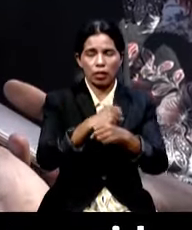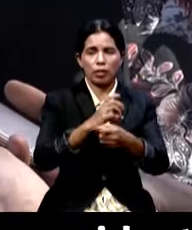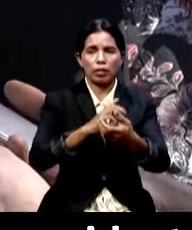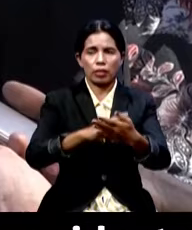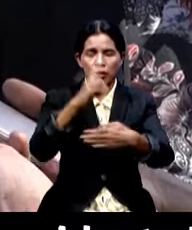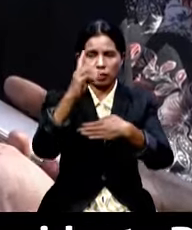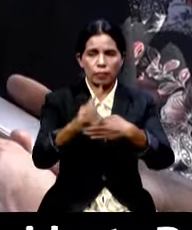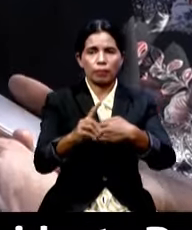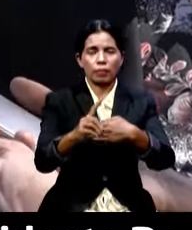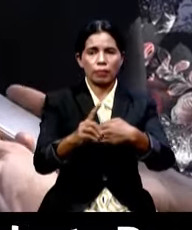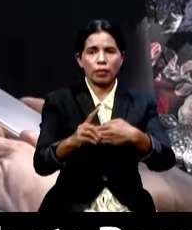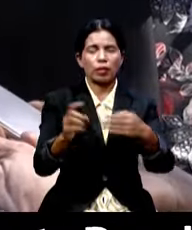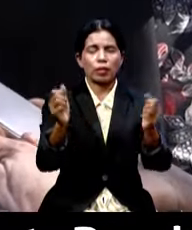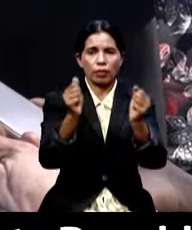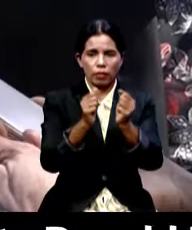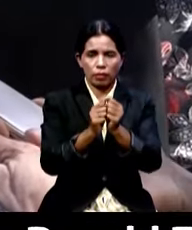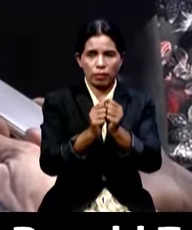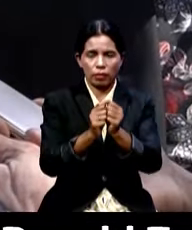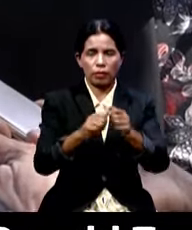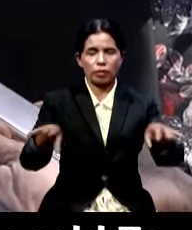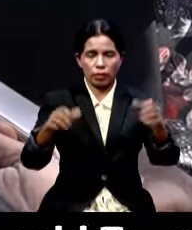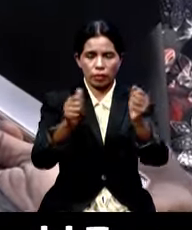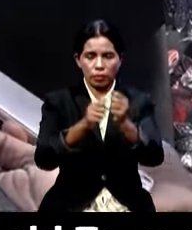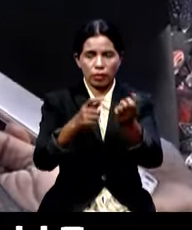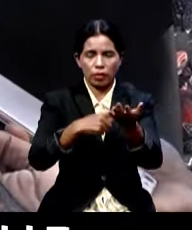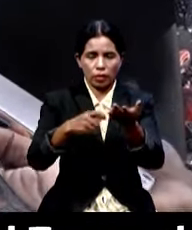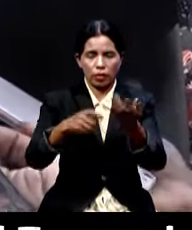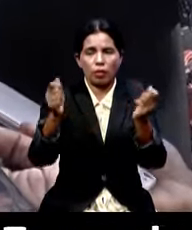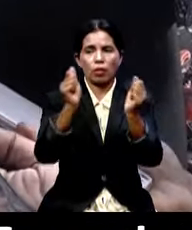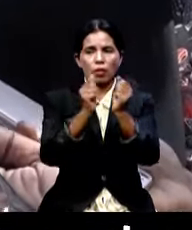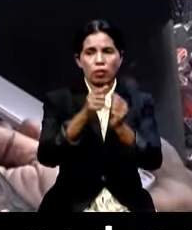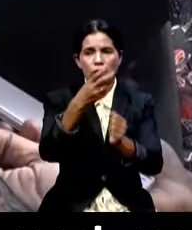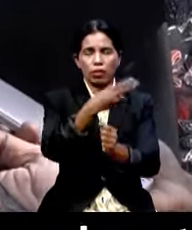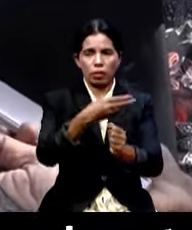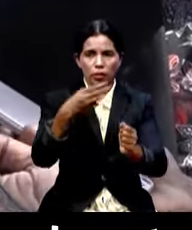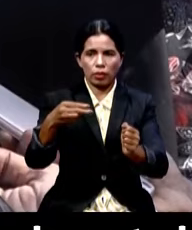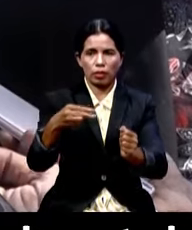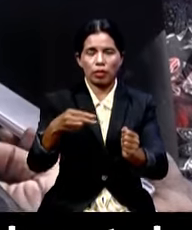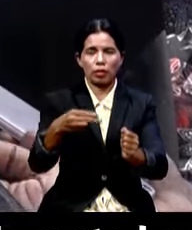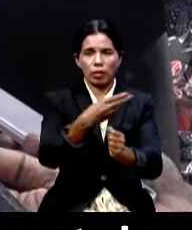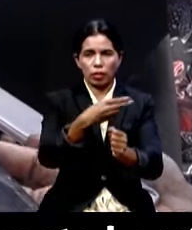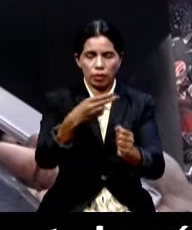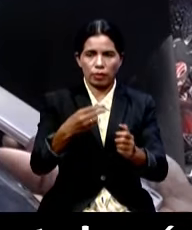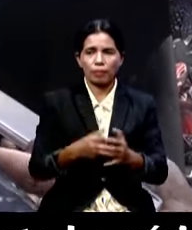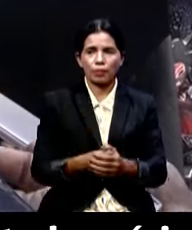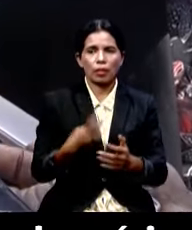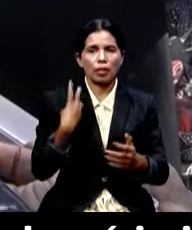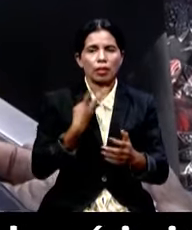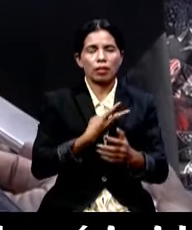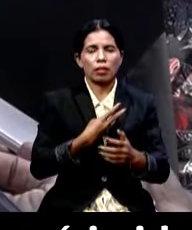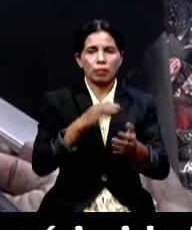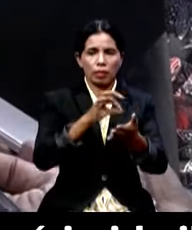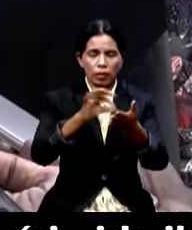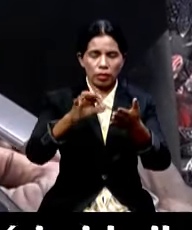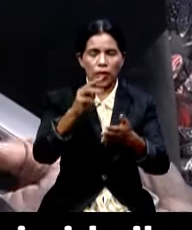hela kooperasi yang ida kooperasi teknik ida o PT Garam Indonesia ini kita kita mesti